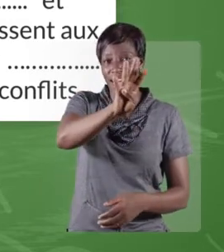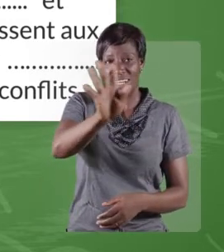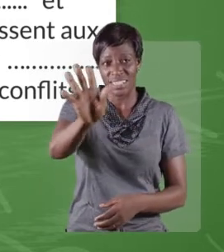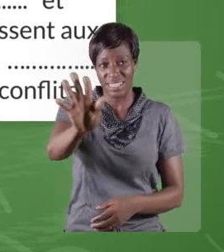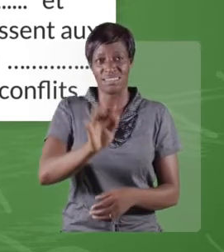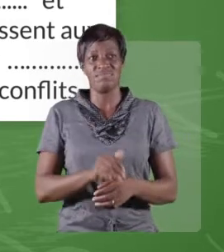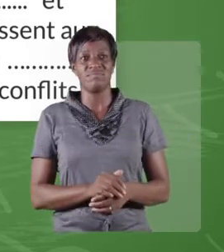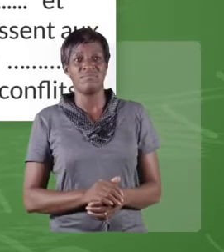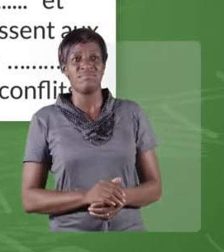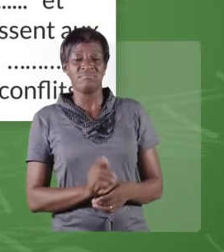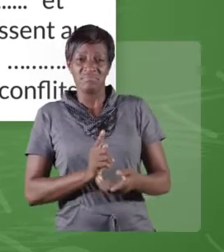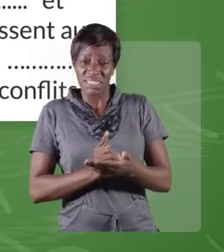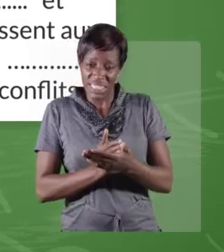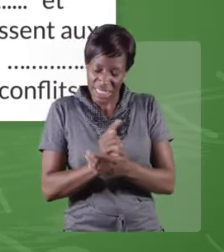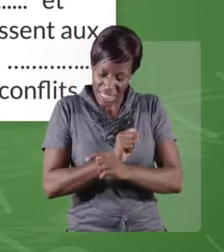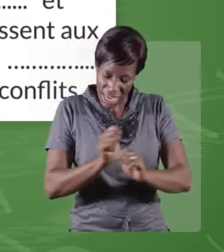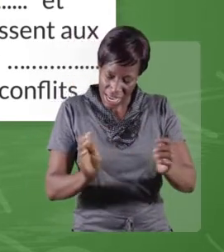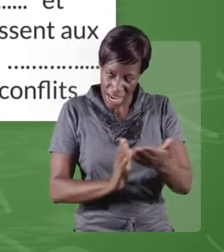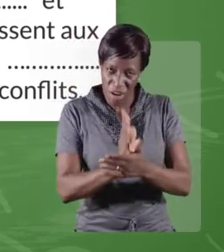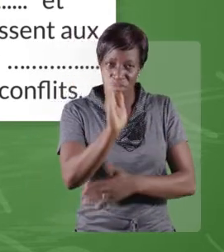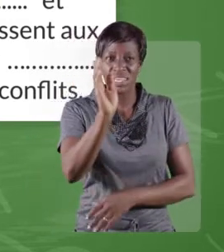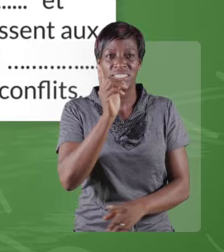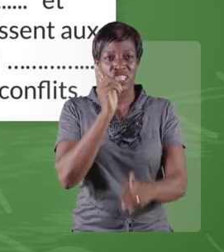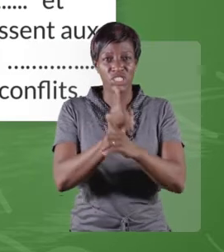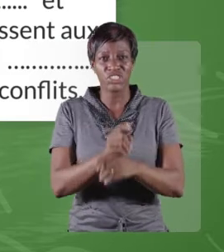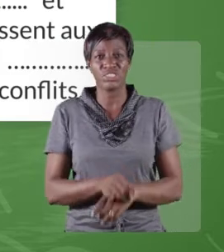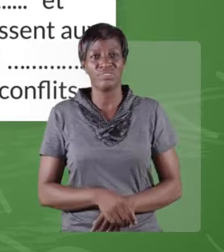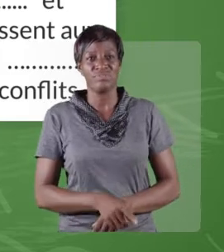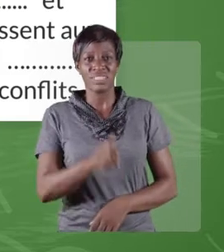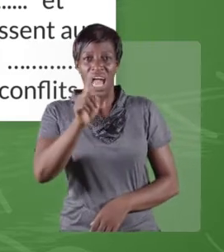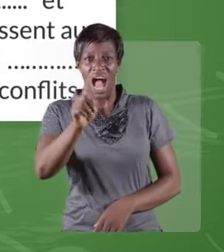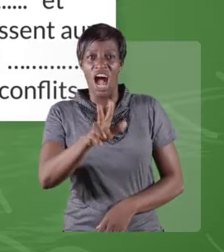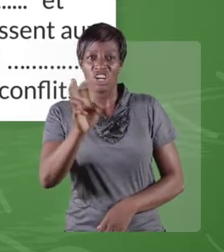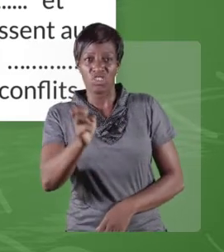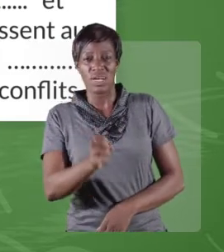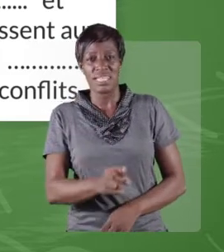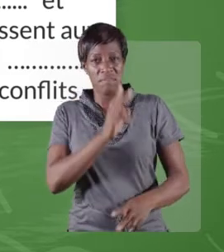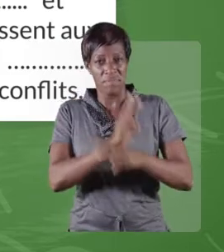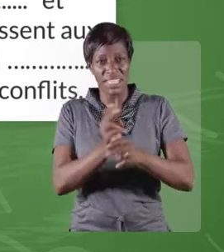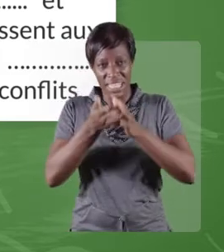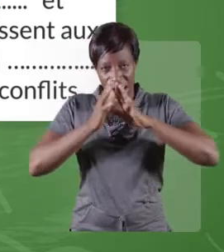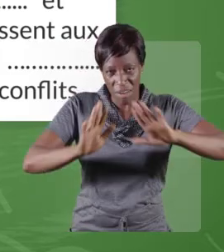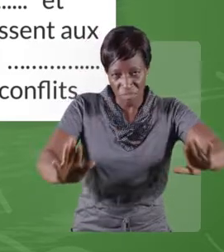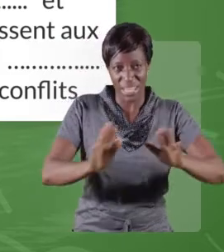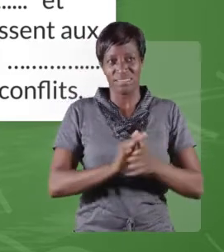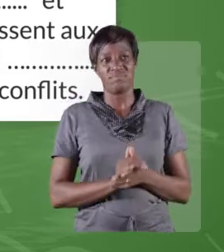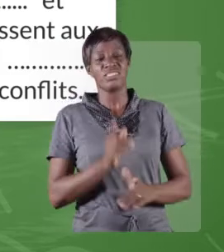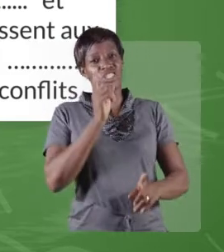San Francisco. Son objectif principal est le maintien de la paix et de